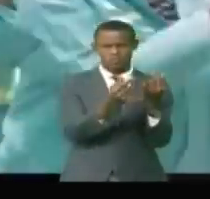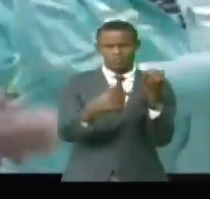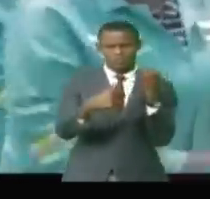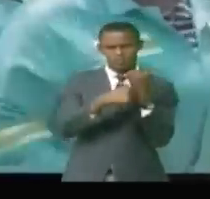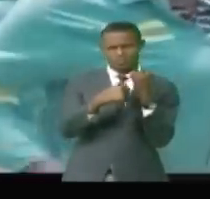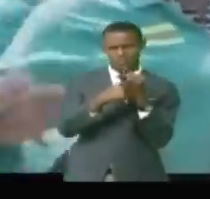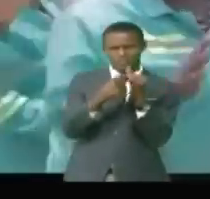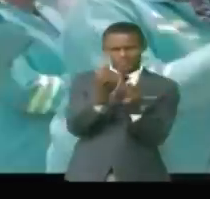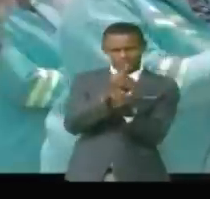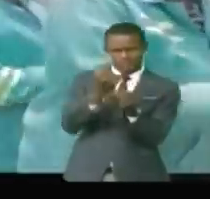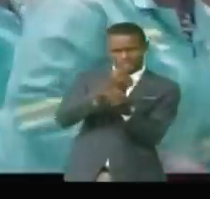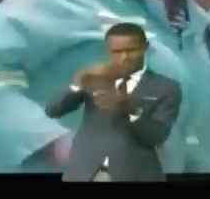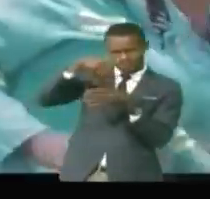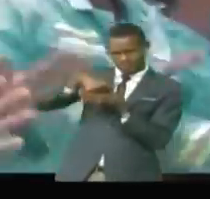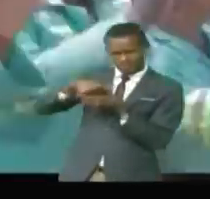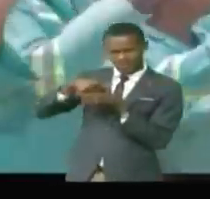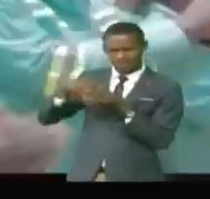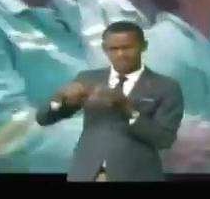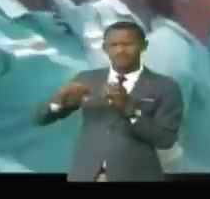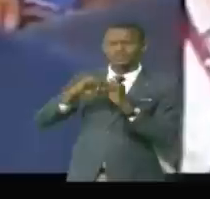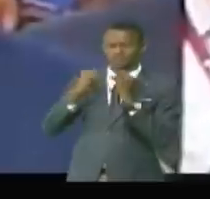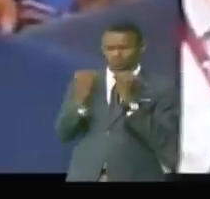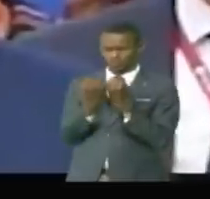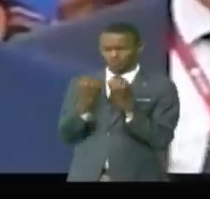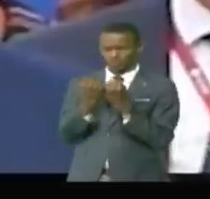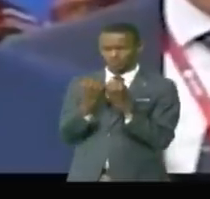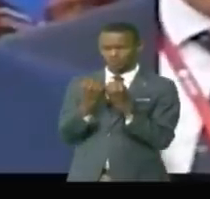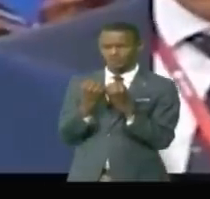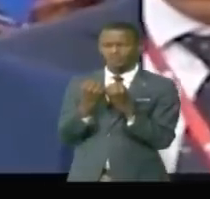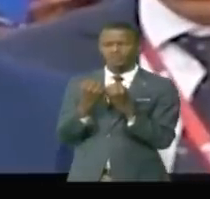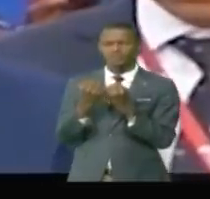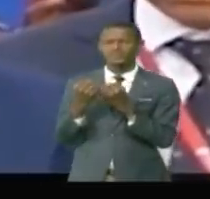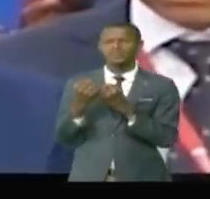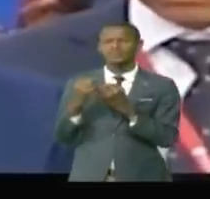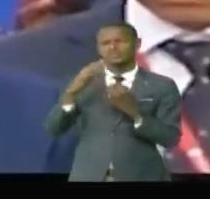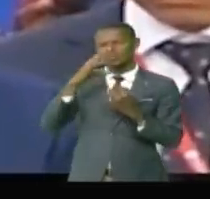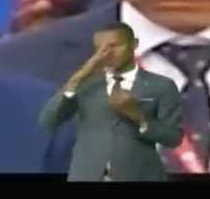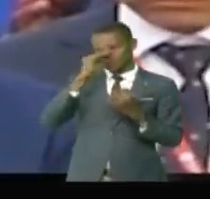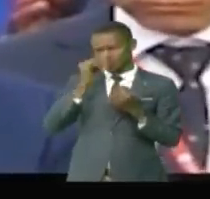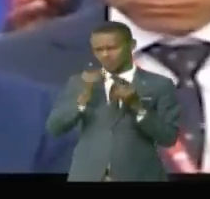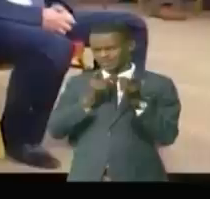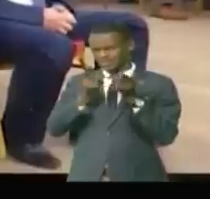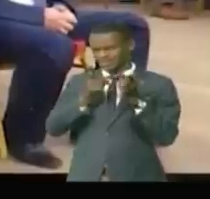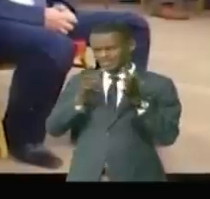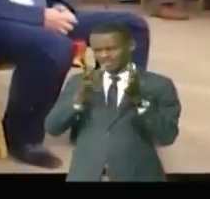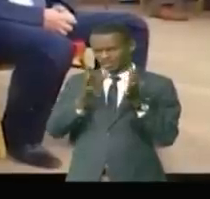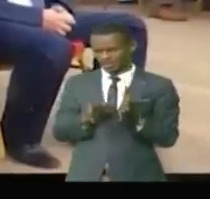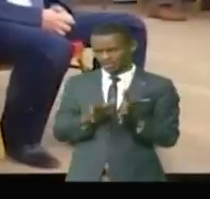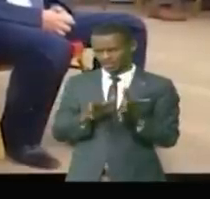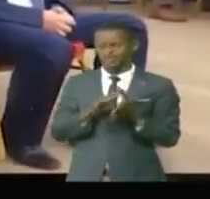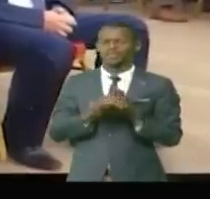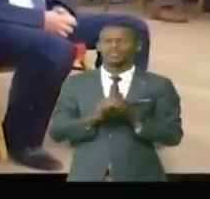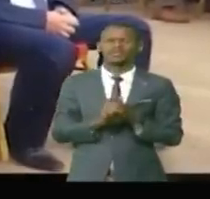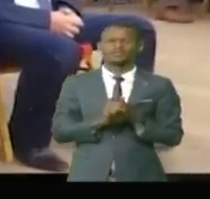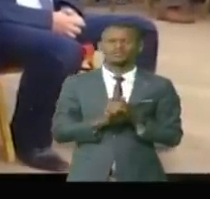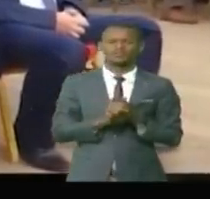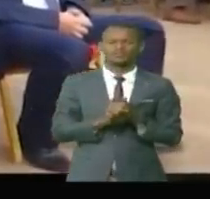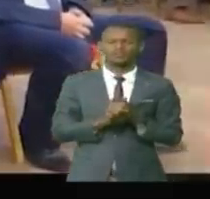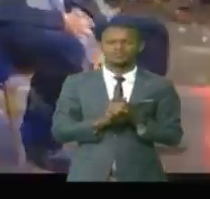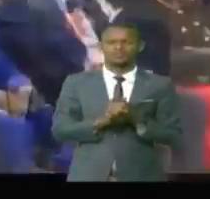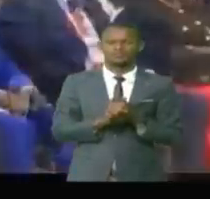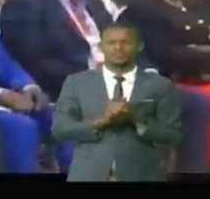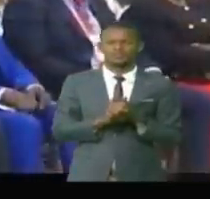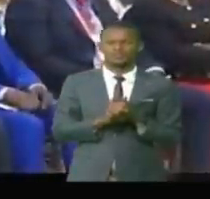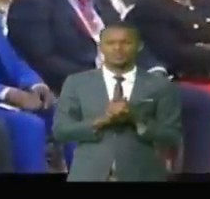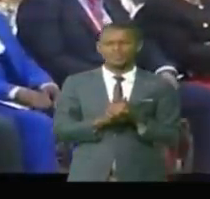Sergei Verbitchki, PDG de RG Africa, et Davon Vakabov, directeur général de Frontier Mines. L'inauguration du port sec